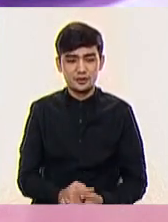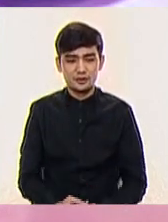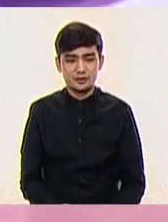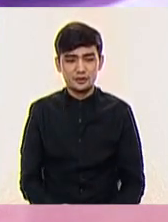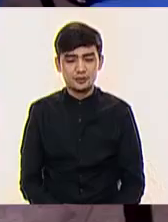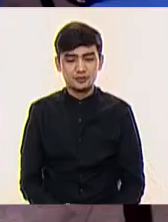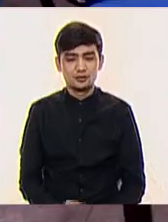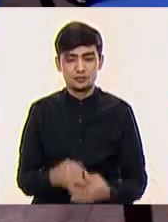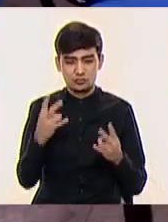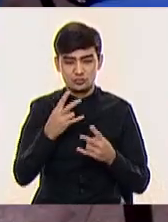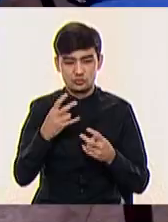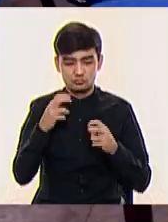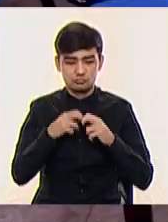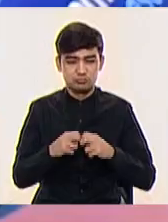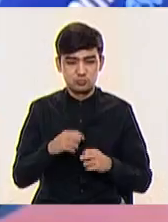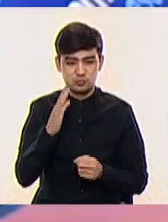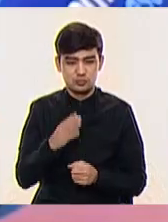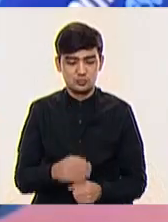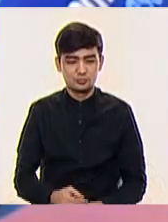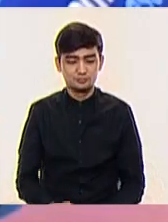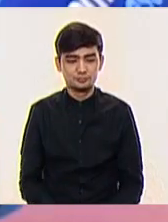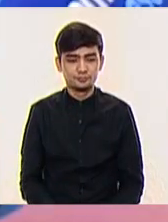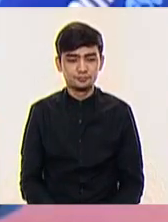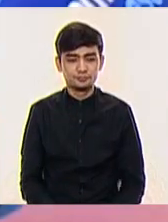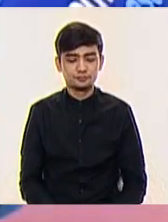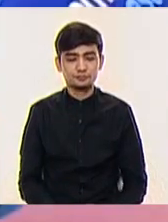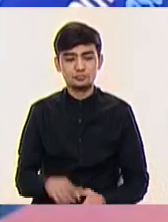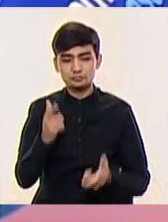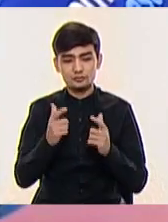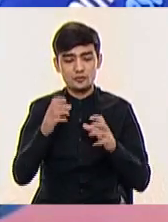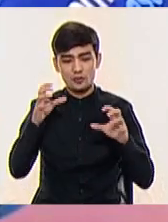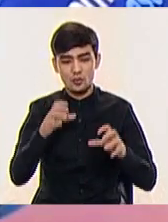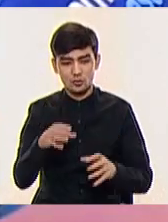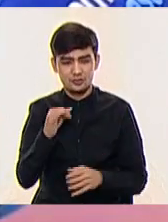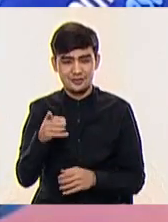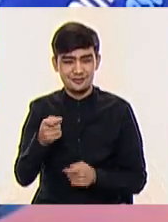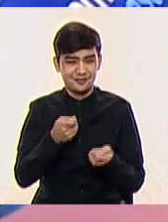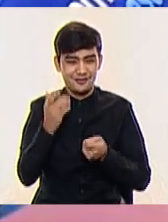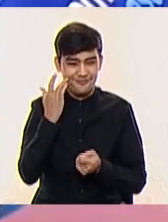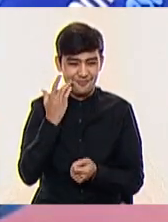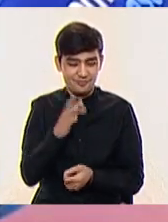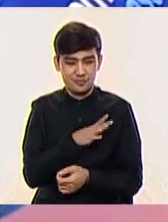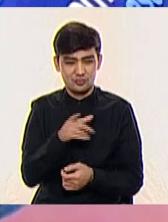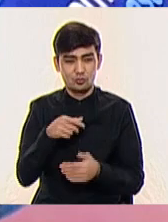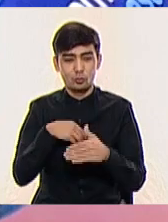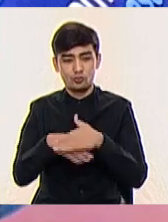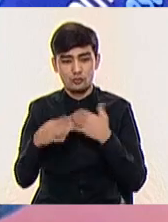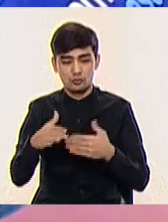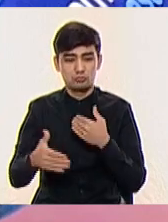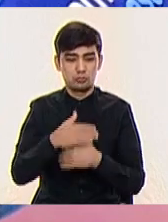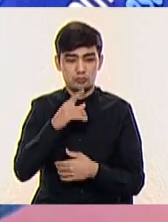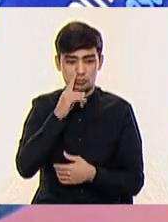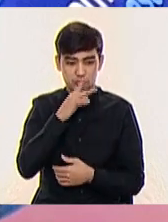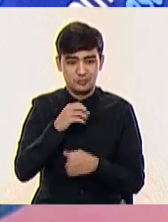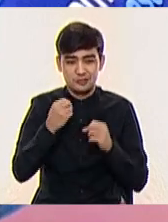нужно будет рассмотреть то есть согласно действующему законодательству и тот же теперь можно